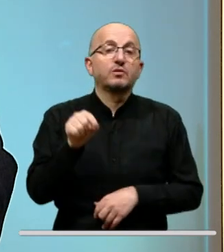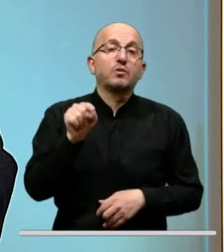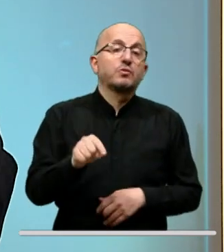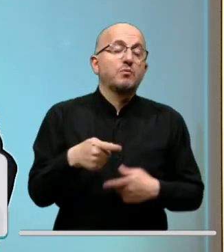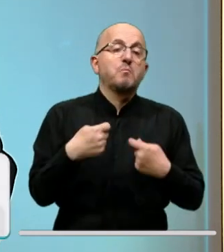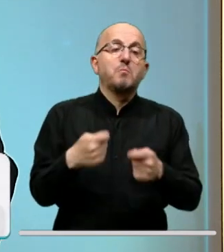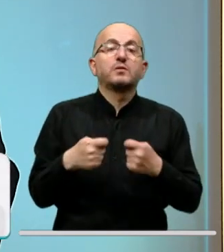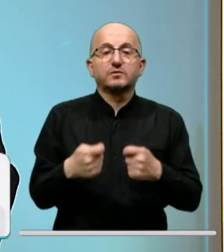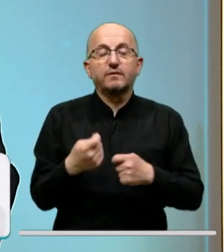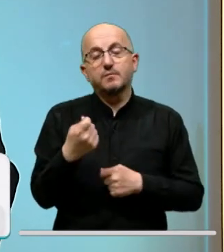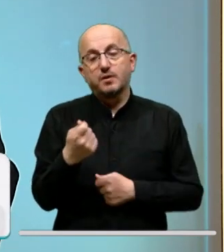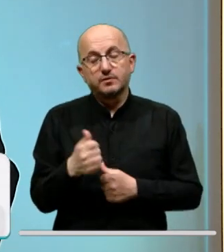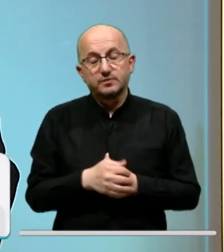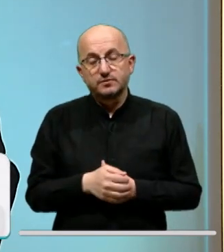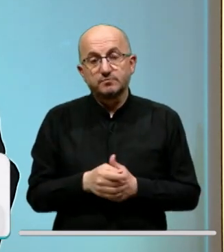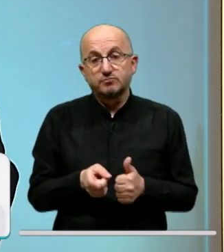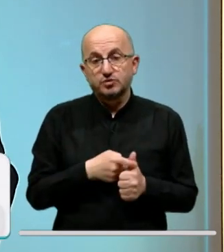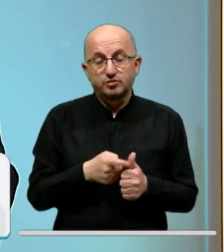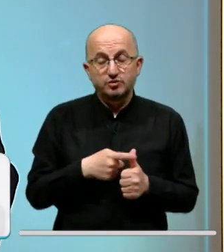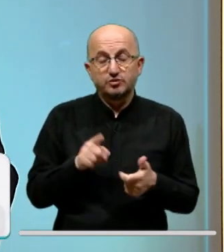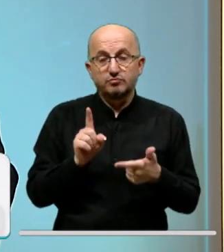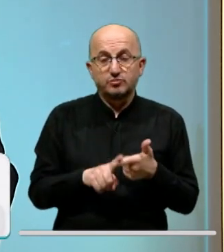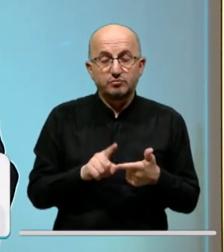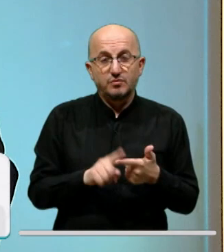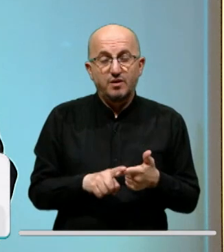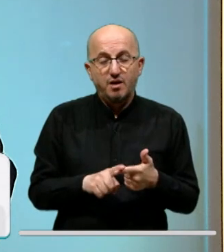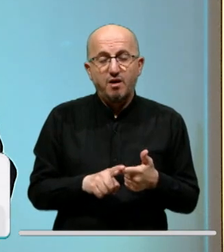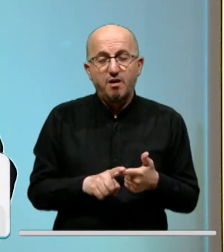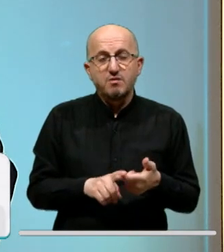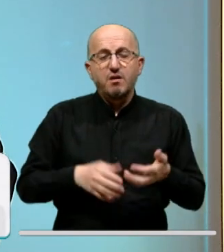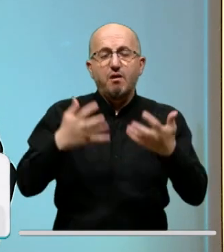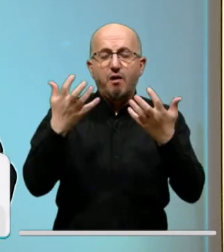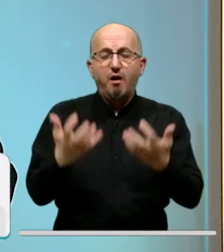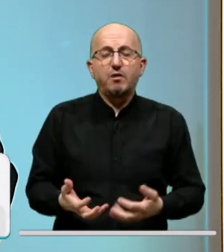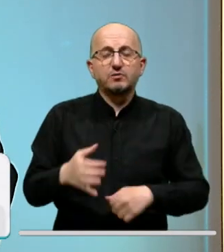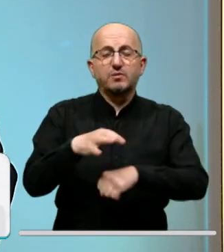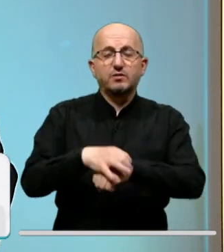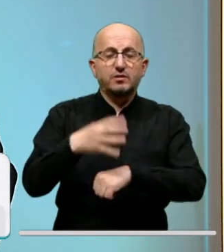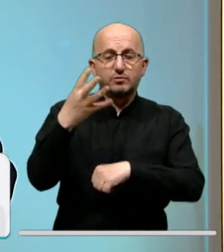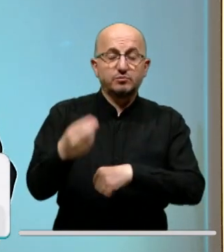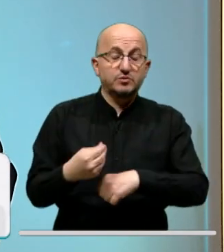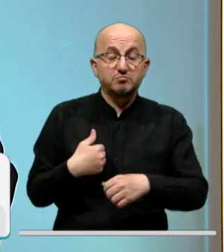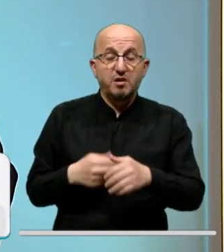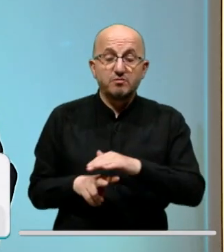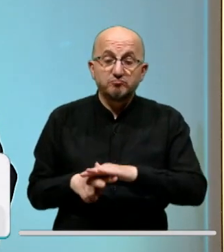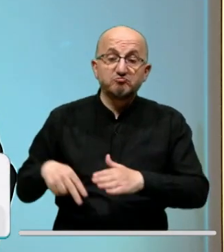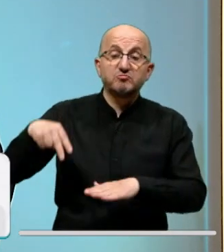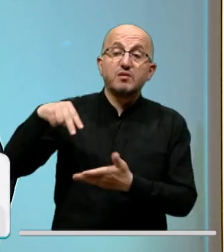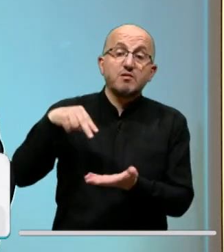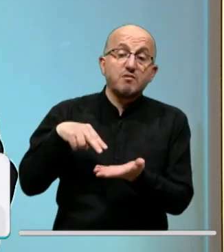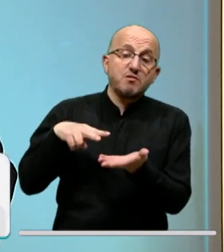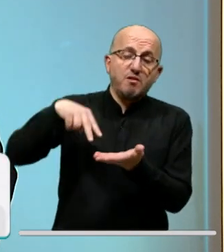masrafı parası parı bu Birincisi ya da Müzmin bir hastalığın oluşması yani kalkıp gidemeyecek şekilde